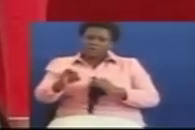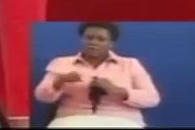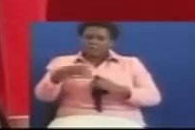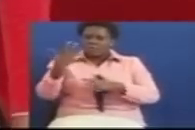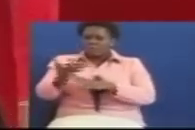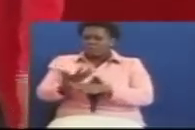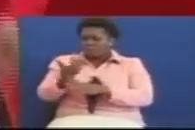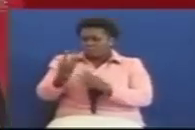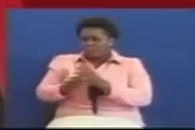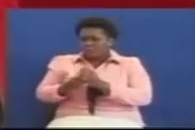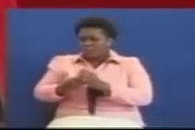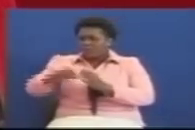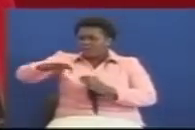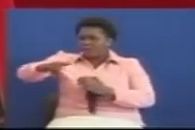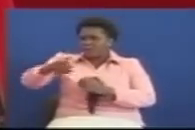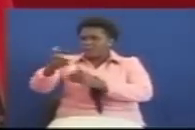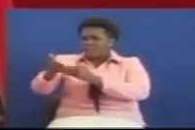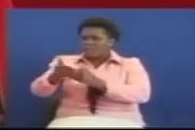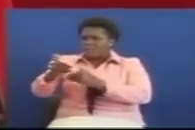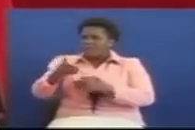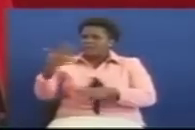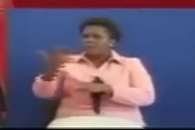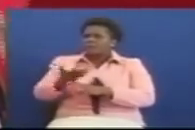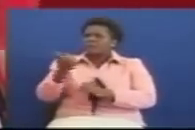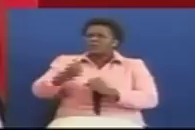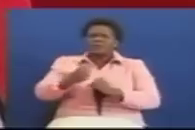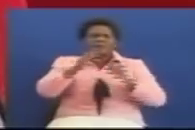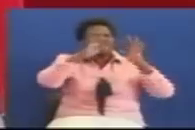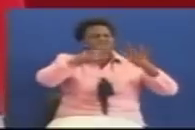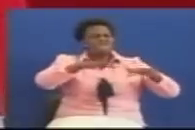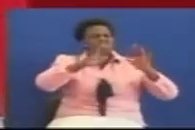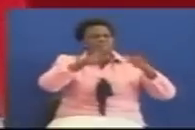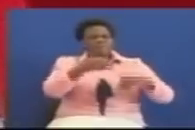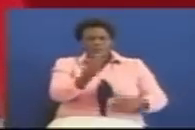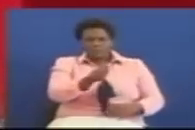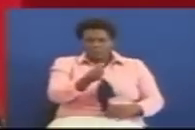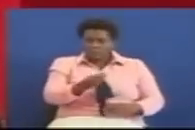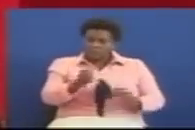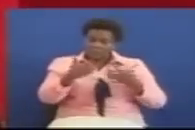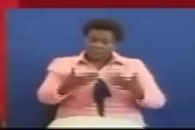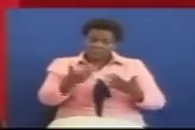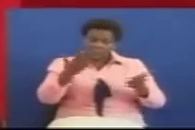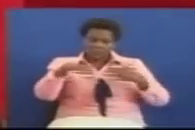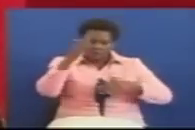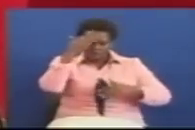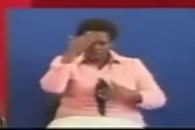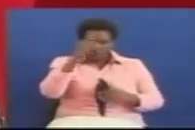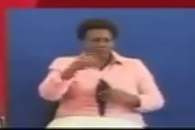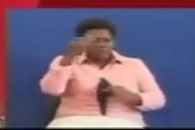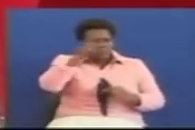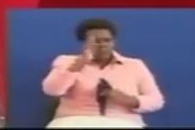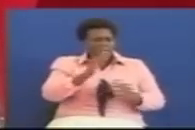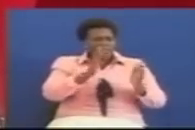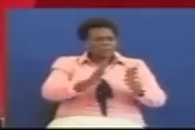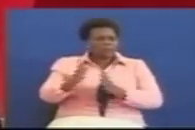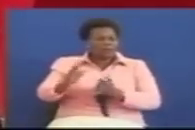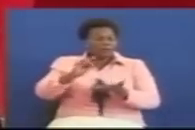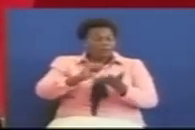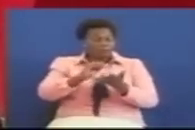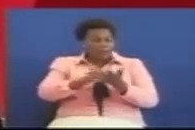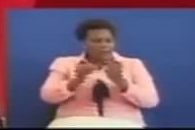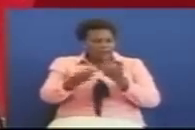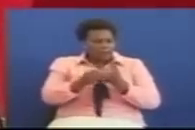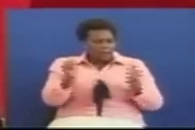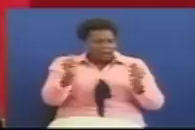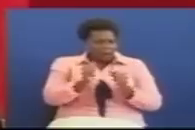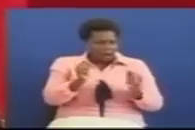kilimo. Sasa swali langu, je, serikali ina mkakati gani wa haraka wa kuhakikisha kwamba pamoja